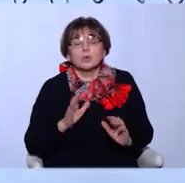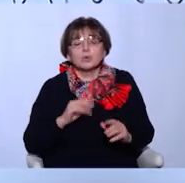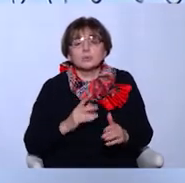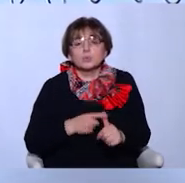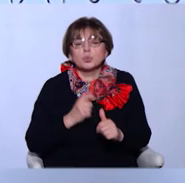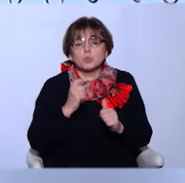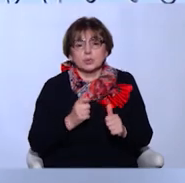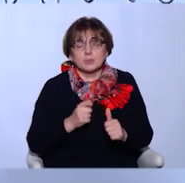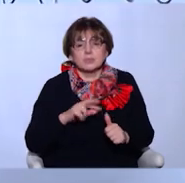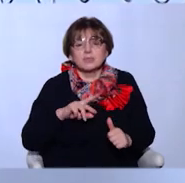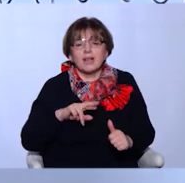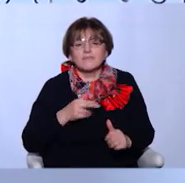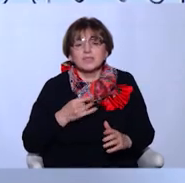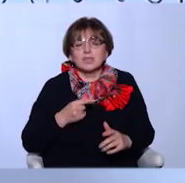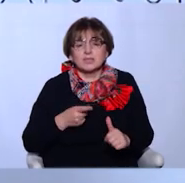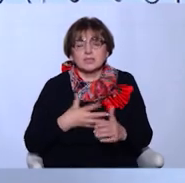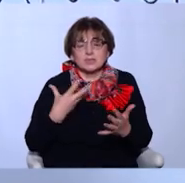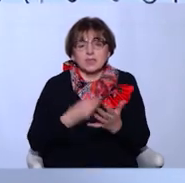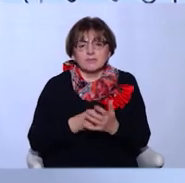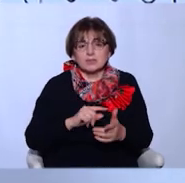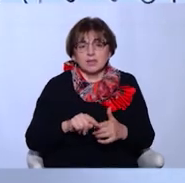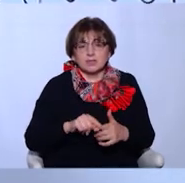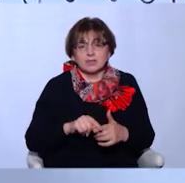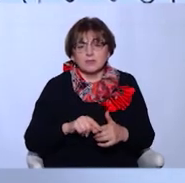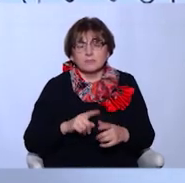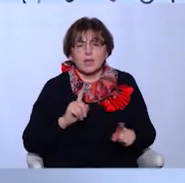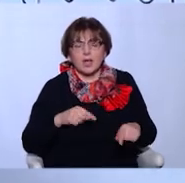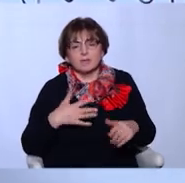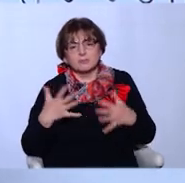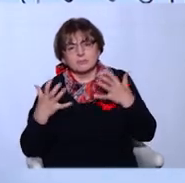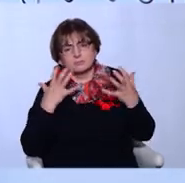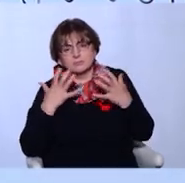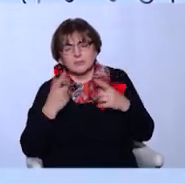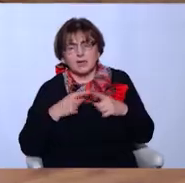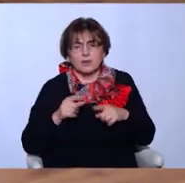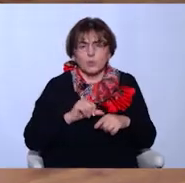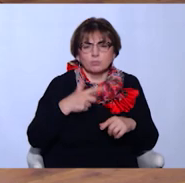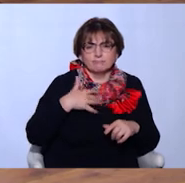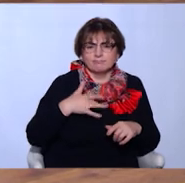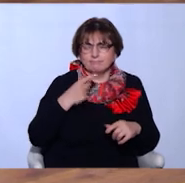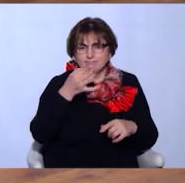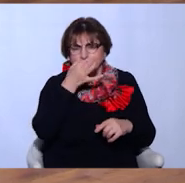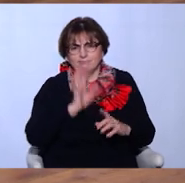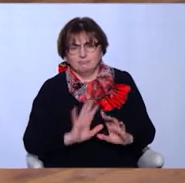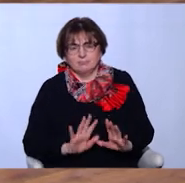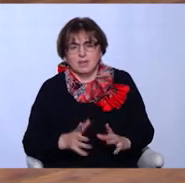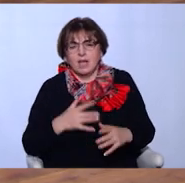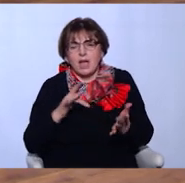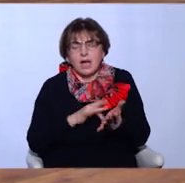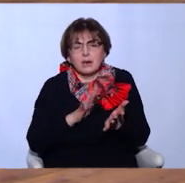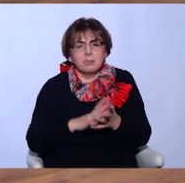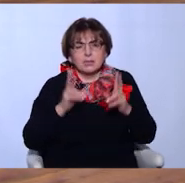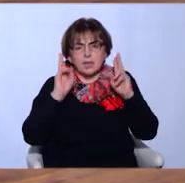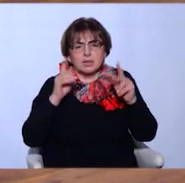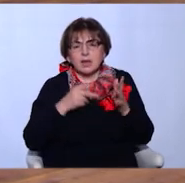უწოდებს გურამიშვილი დავითიანში თავის თავს? ხან ქაჩალს, ხან უვიცს, ხან უბირს, რომელმაც არაფერი არ იცის, არაფერი